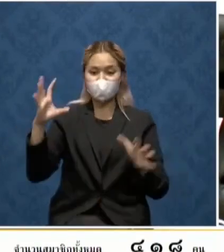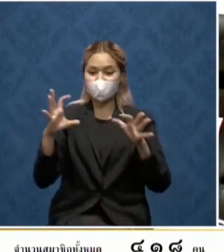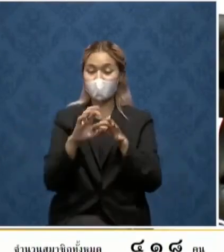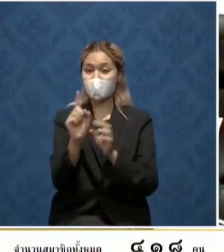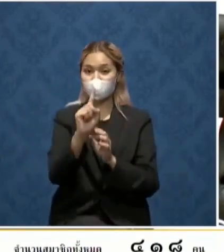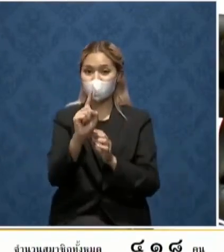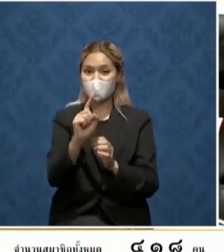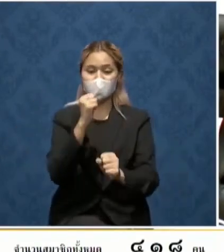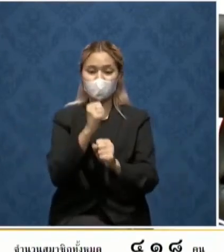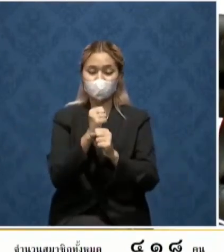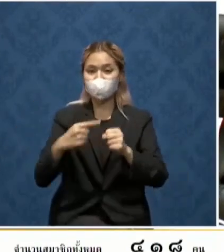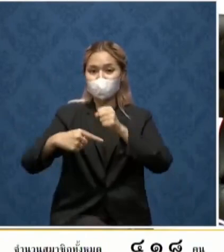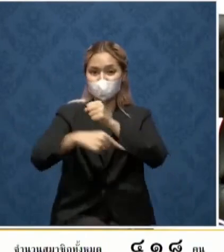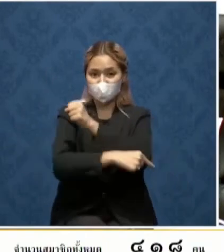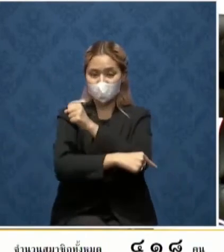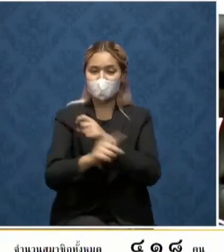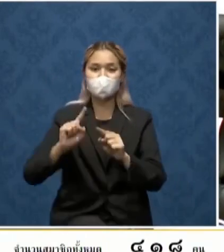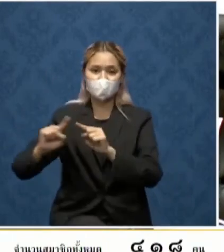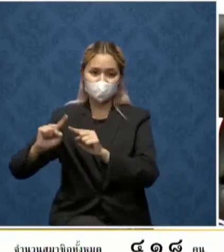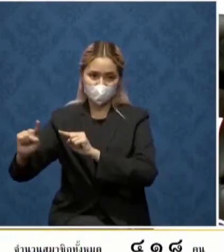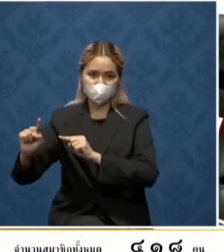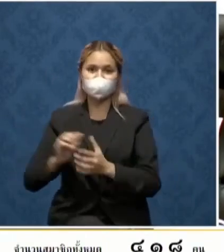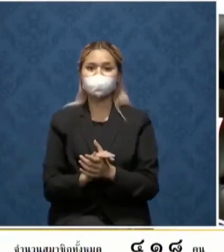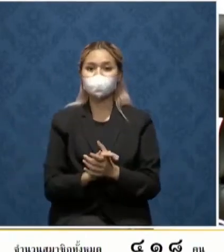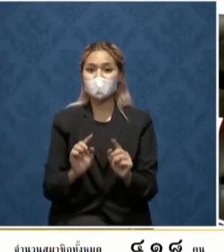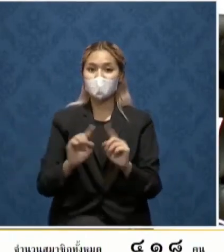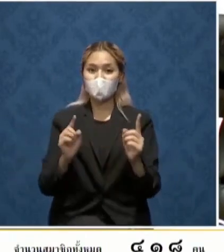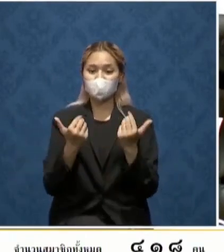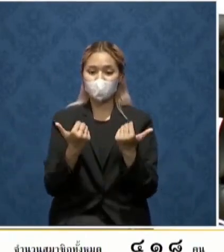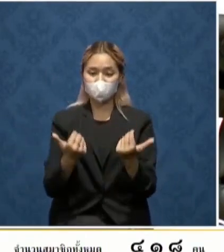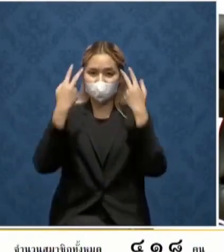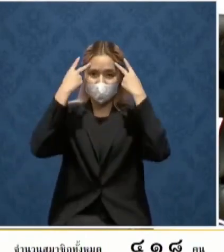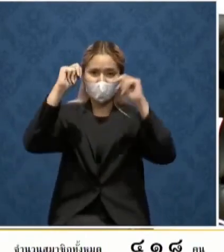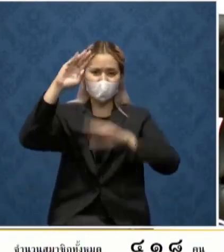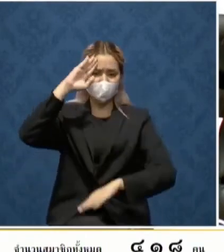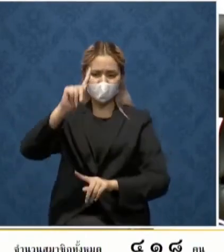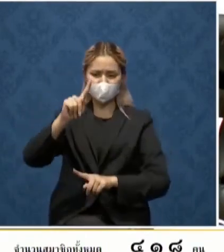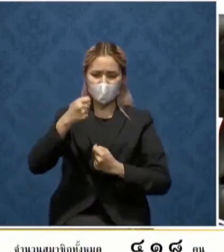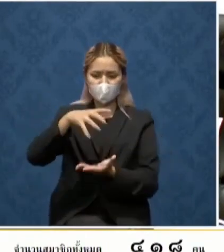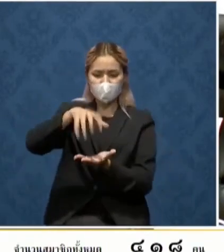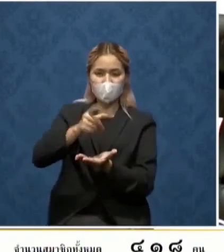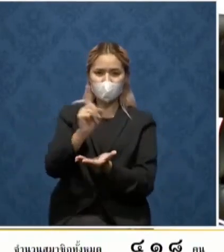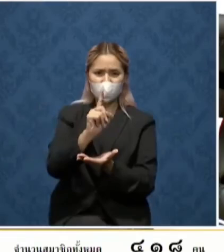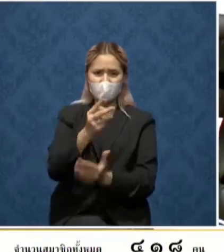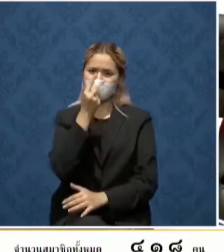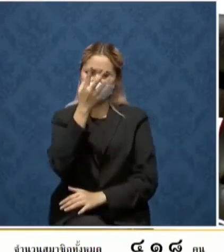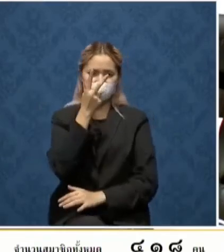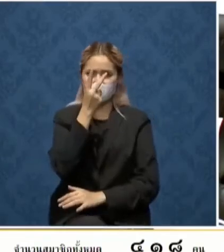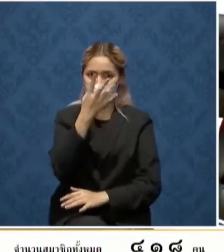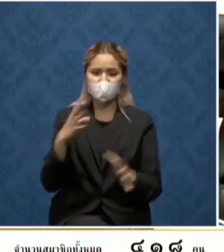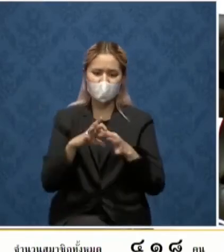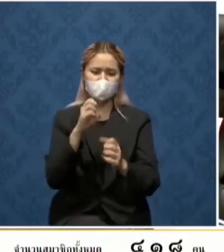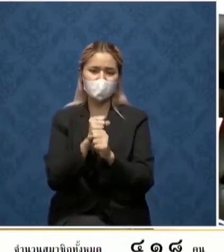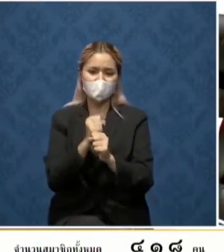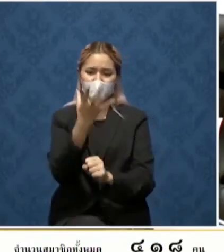ทุจริต Gunday rejectionแต่ก็อย่างที่ขนายยกลกขมาต่ pinkเราไมเคยเหน crutchถึงการทำ